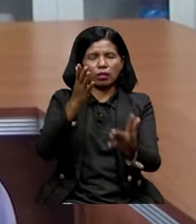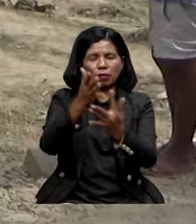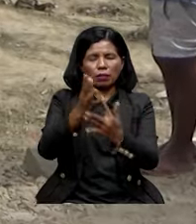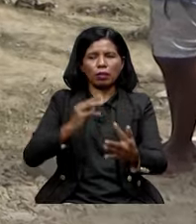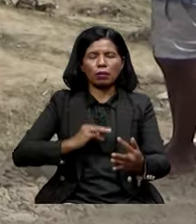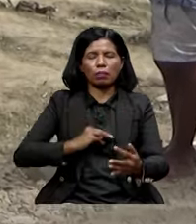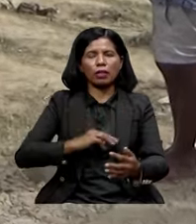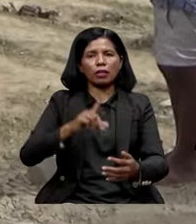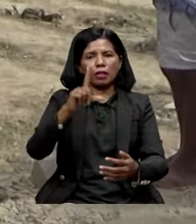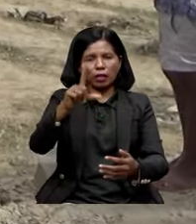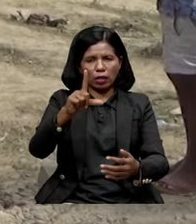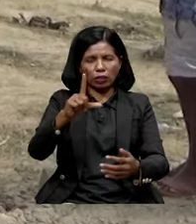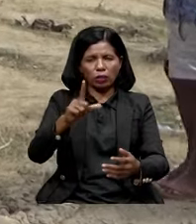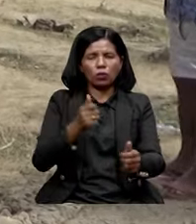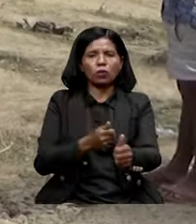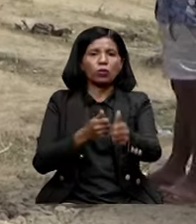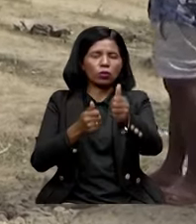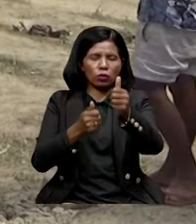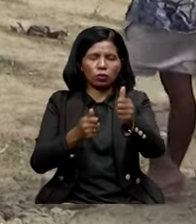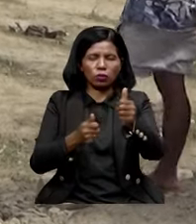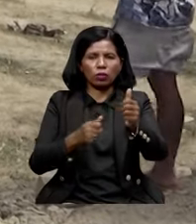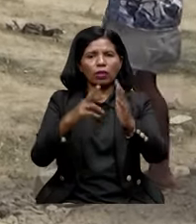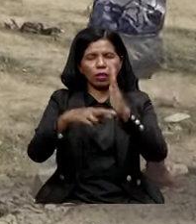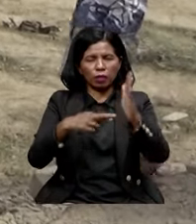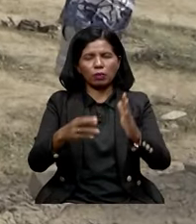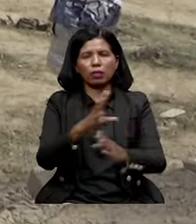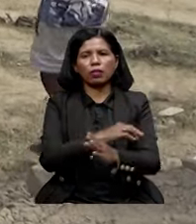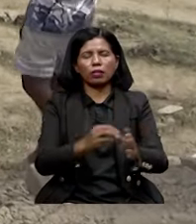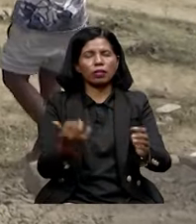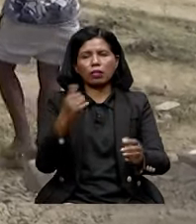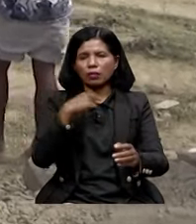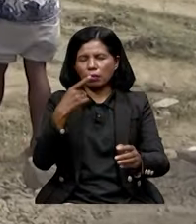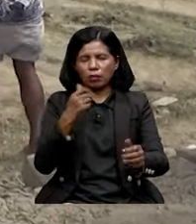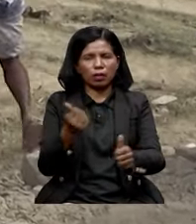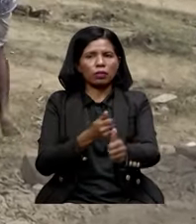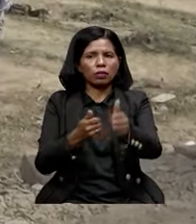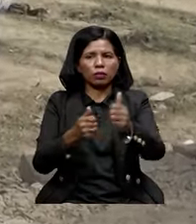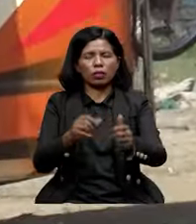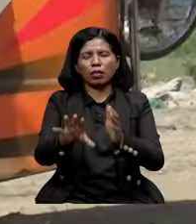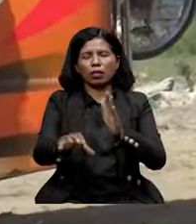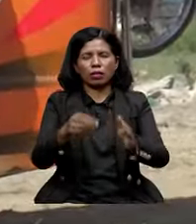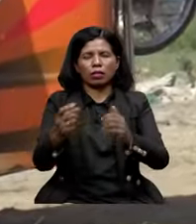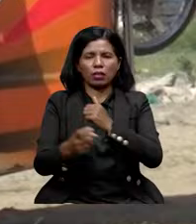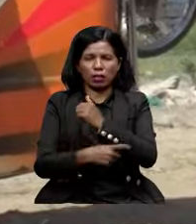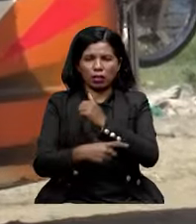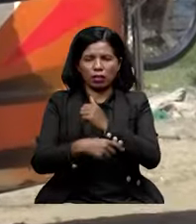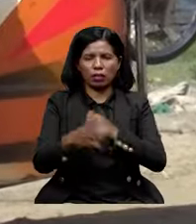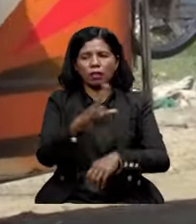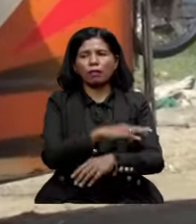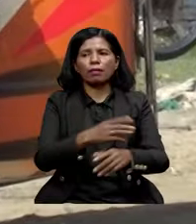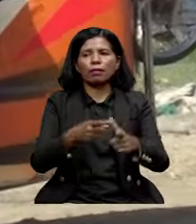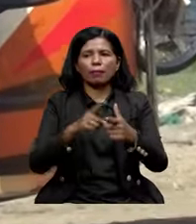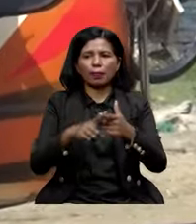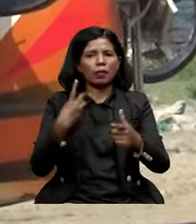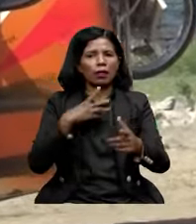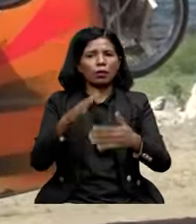fir aviso no mema fosai. Ne be sir no mema la kumpri nanti se hetan san sam. Sir no mema la kumpri na or no mema fosai. Ame